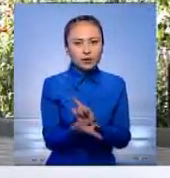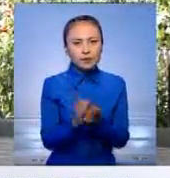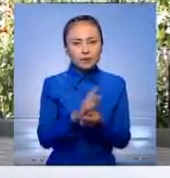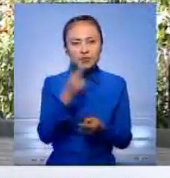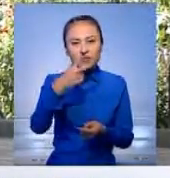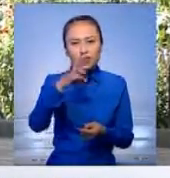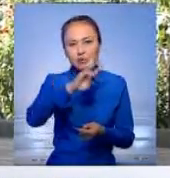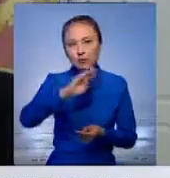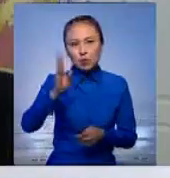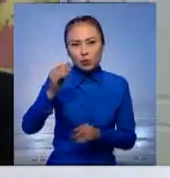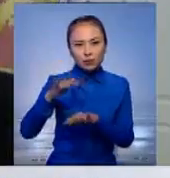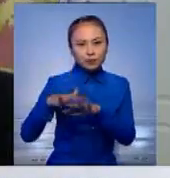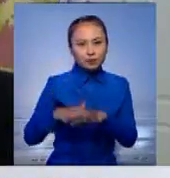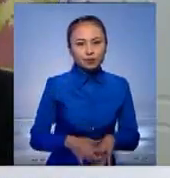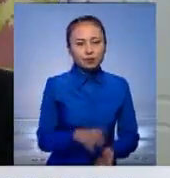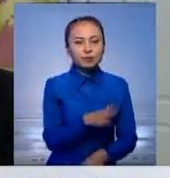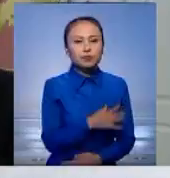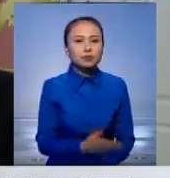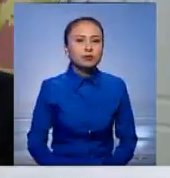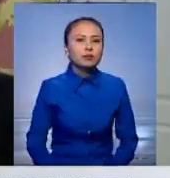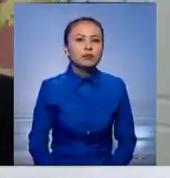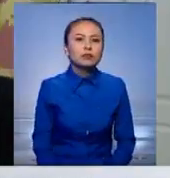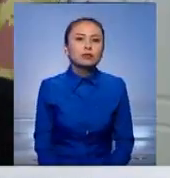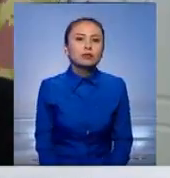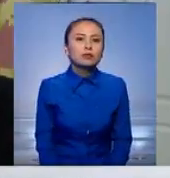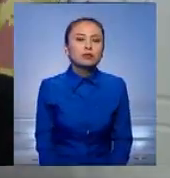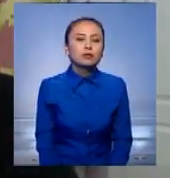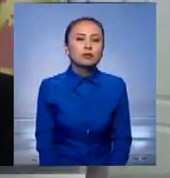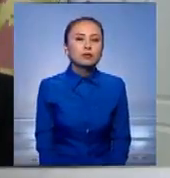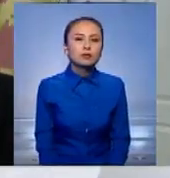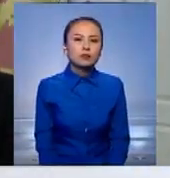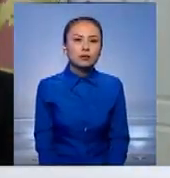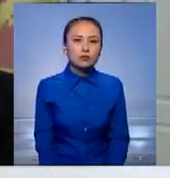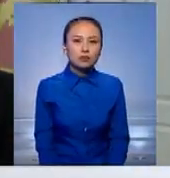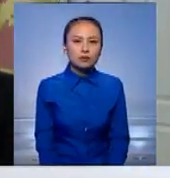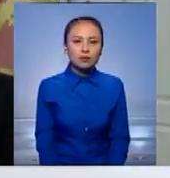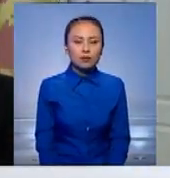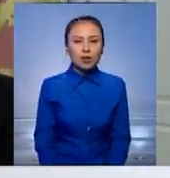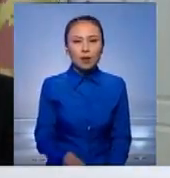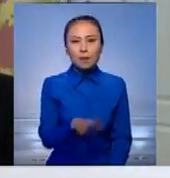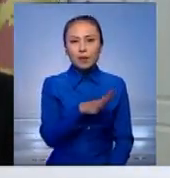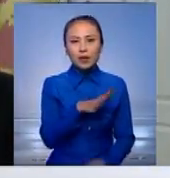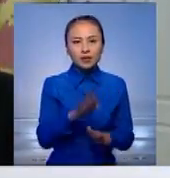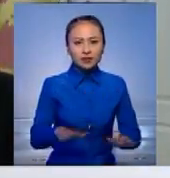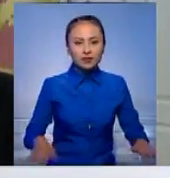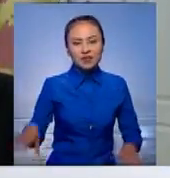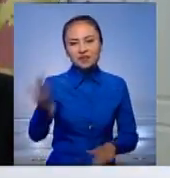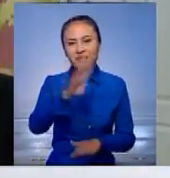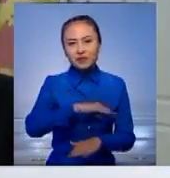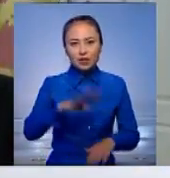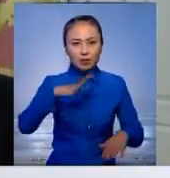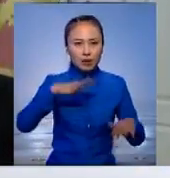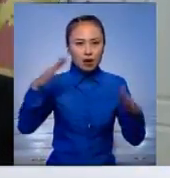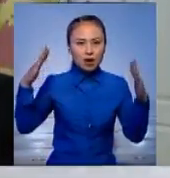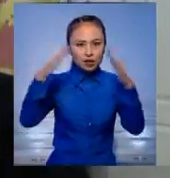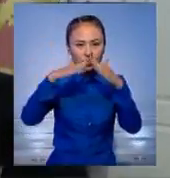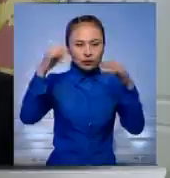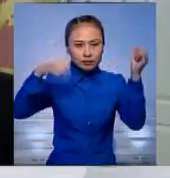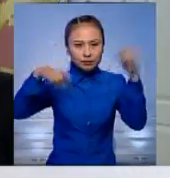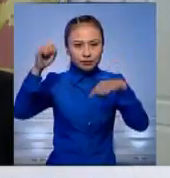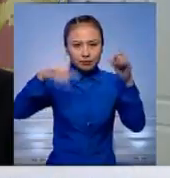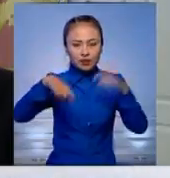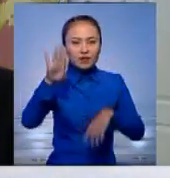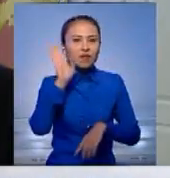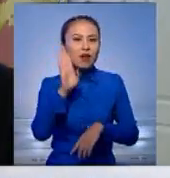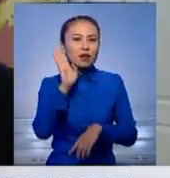миллион теңге бөлінген. Была очень большая проблема с кровлей. Балабақшаның шатыры тесіліп, біршама уақыттан бері төбеден